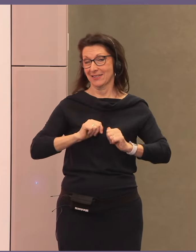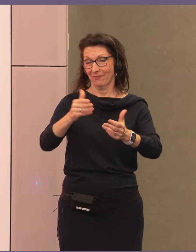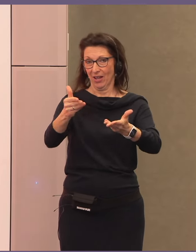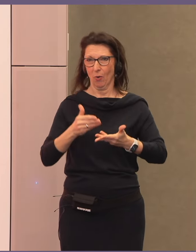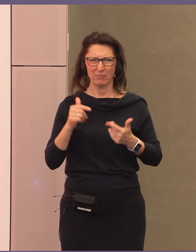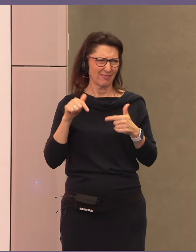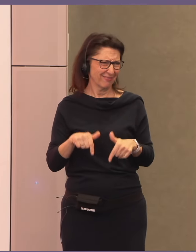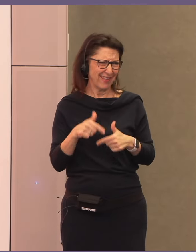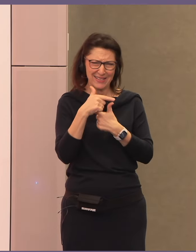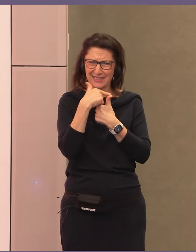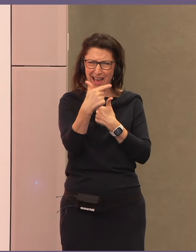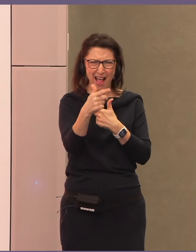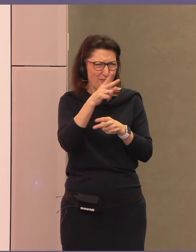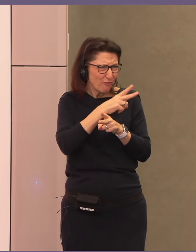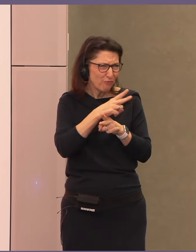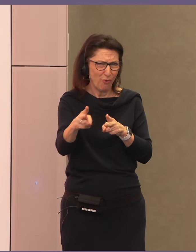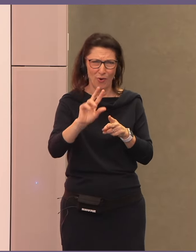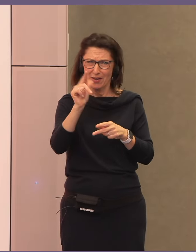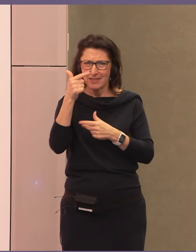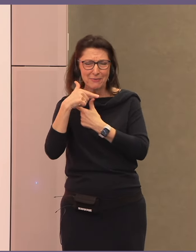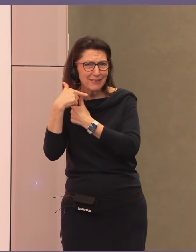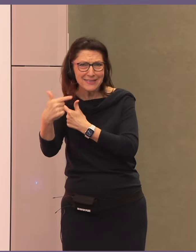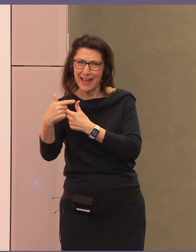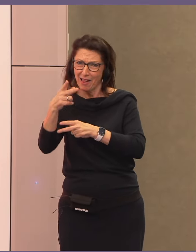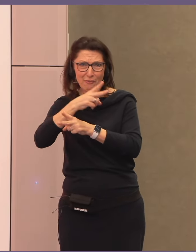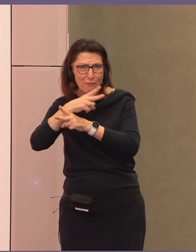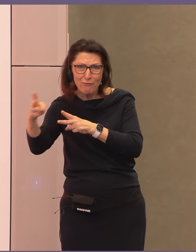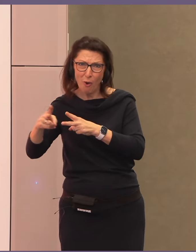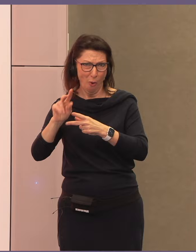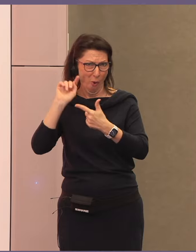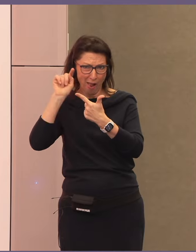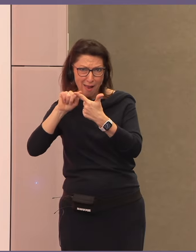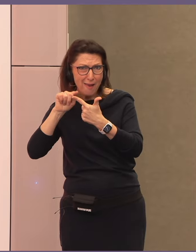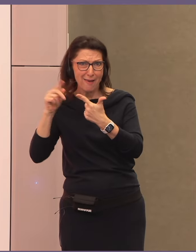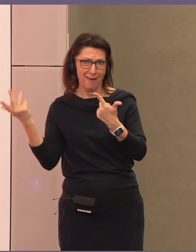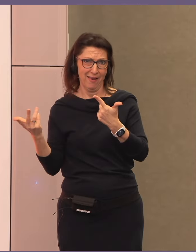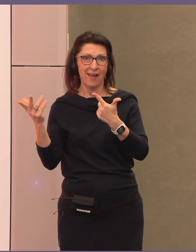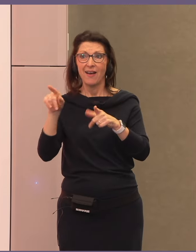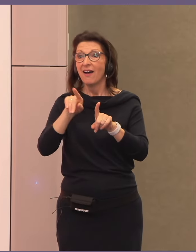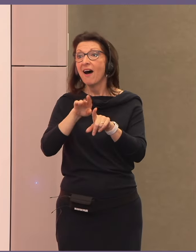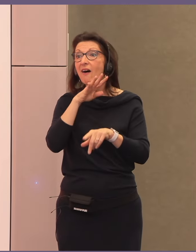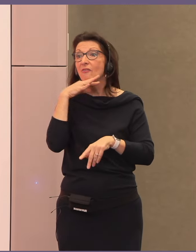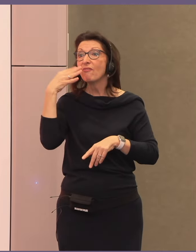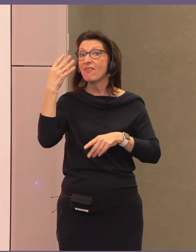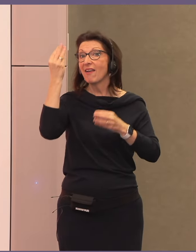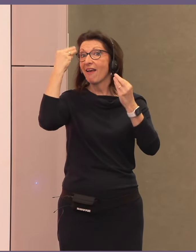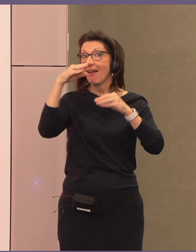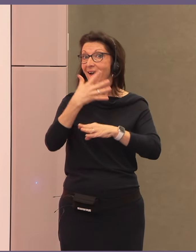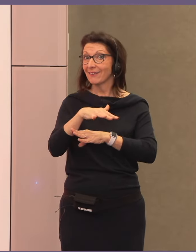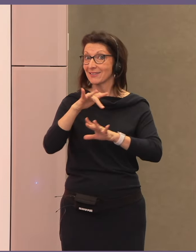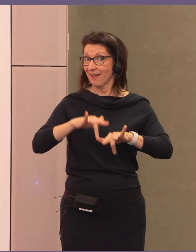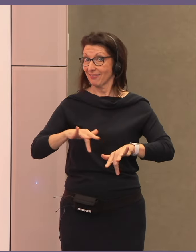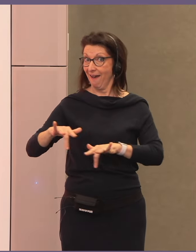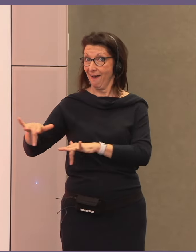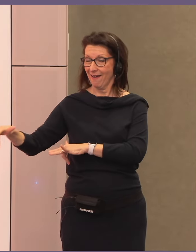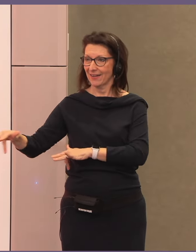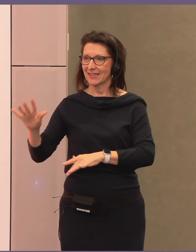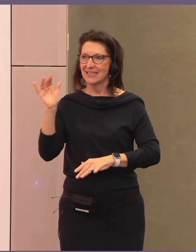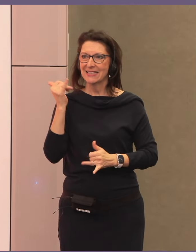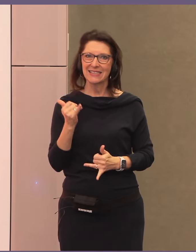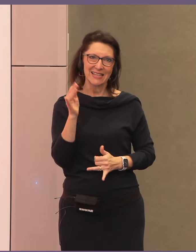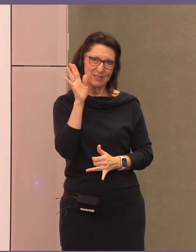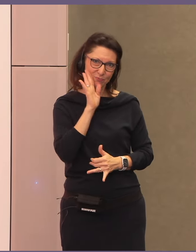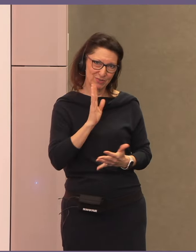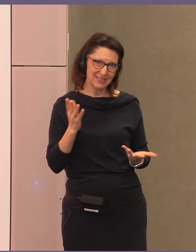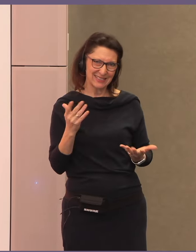der voll ist. Es ist der zweite Saal, der voll ist. In diesem Saal sitzen aber auch ganz, ganz viele Ehrengäste. Und ich darf Sie bitten, mir zu